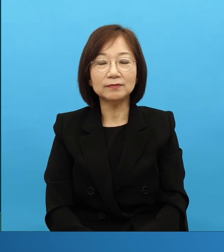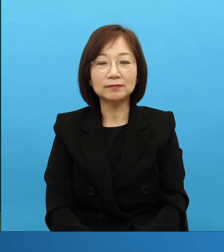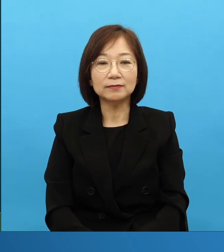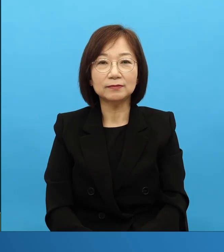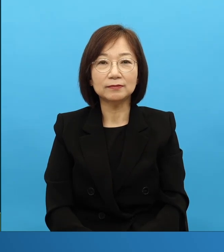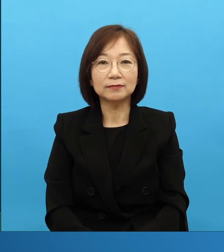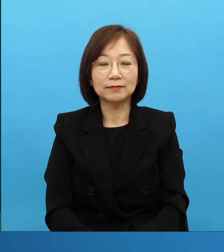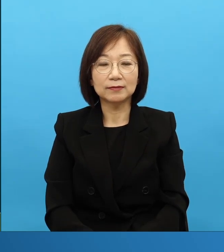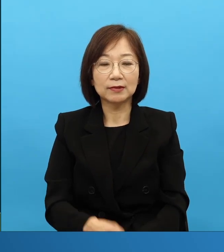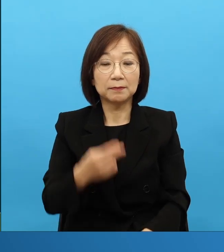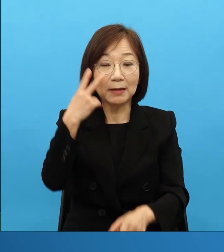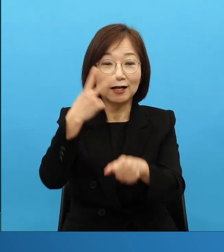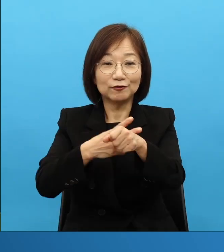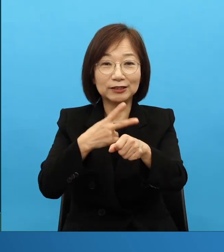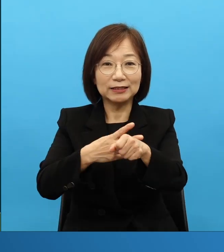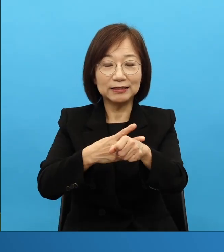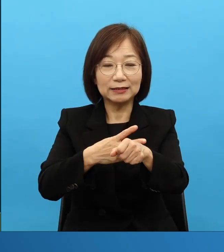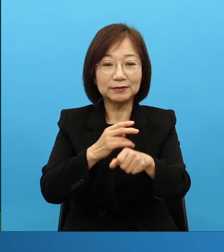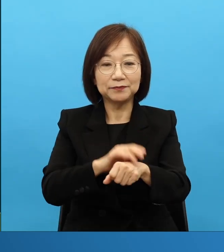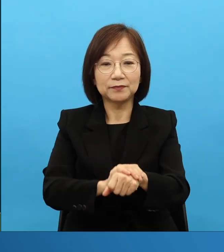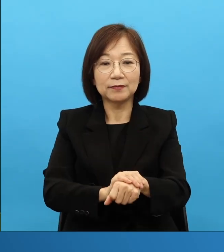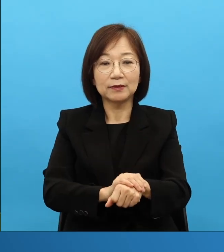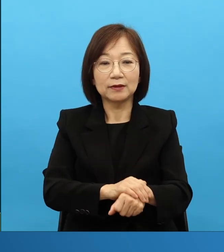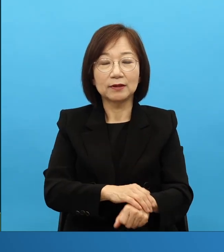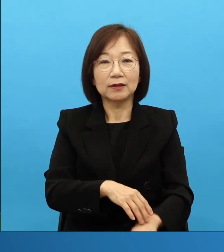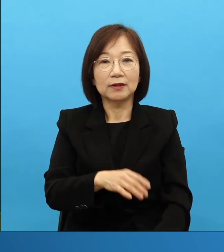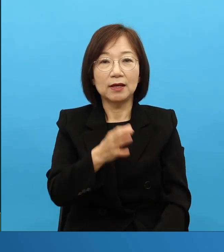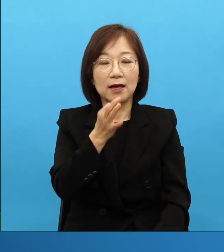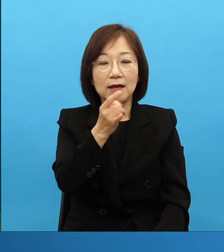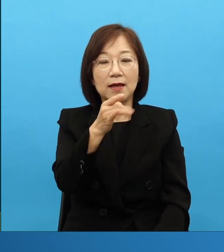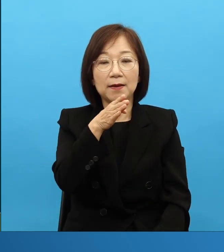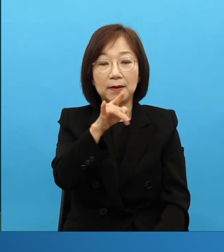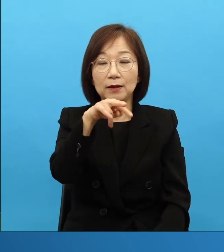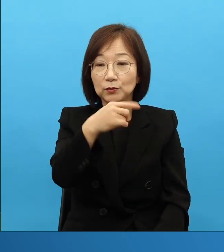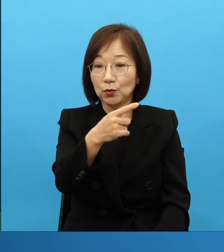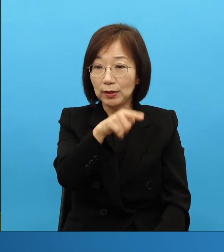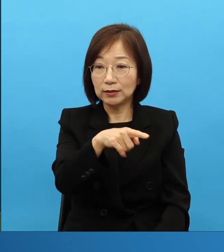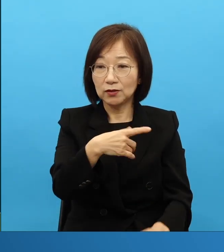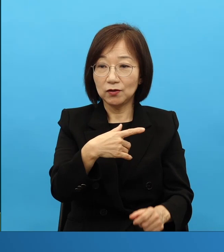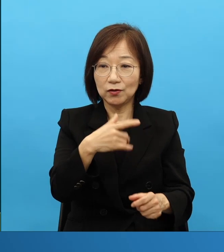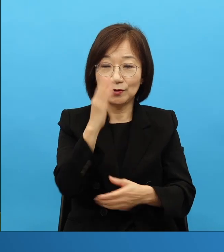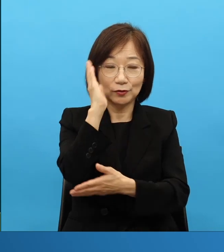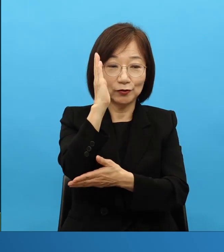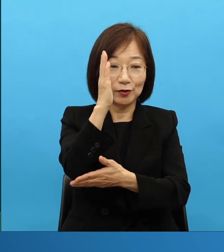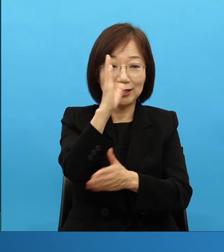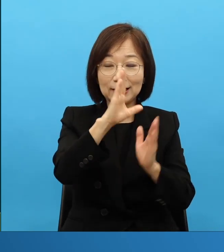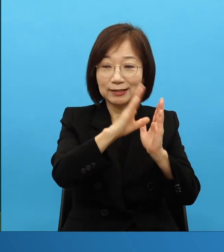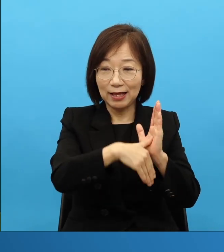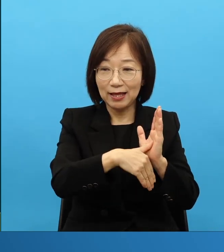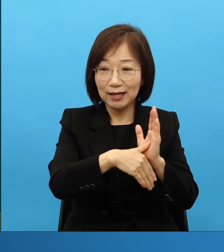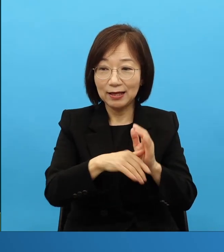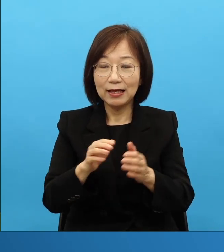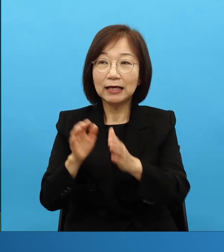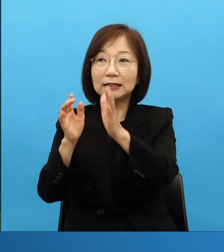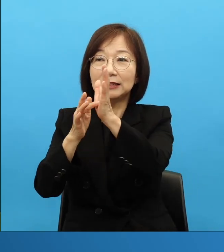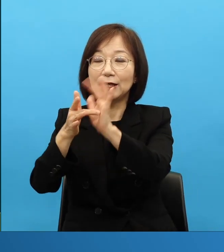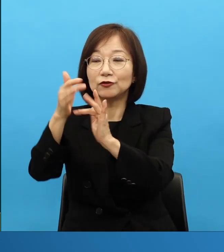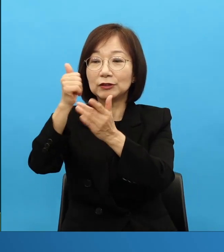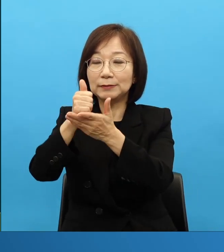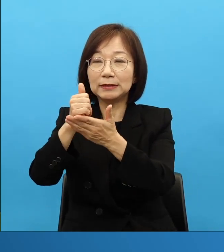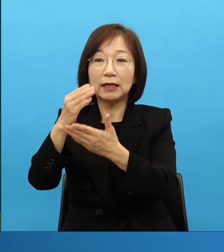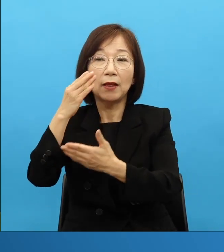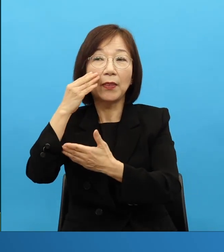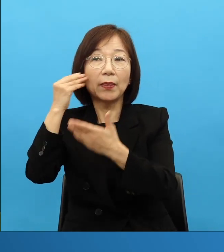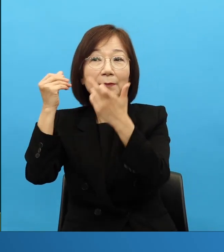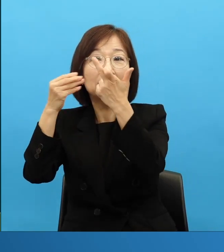두란노에서 전도할 때 에베소에서 예수님이 감람산에서 말씀하신 걸 했다니까요. And 그렇죠. no other disciple who did